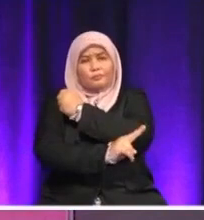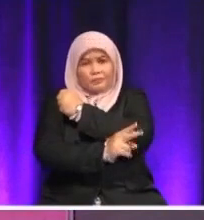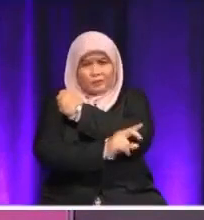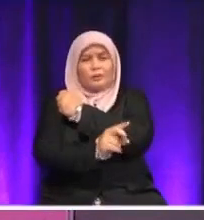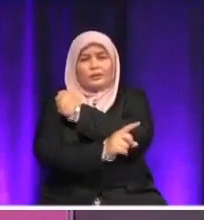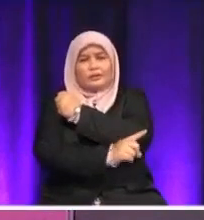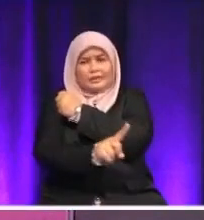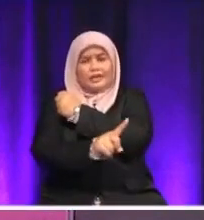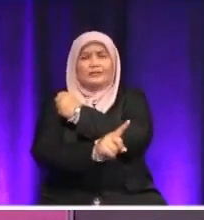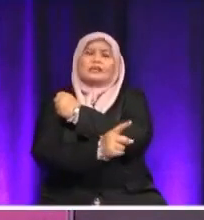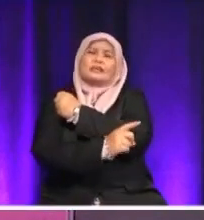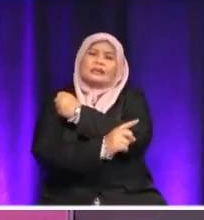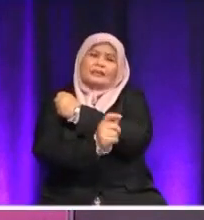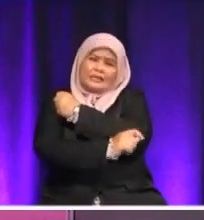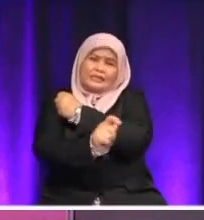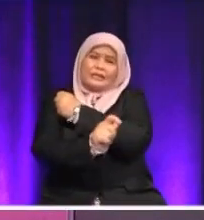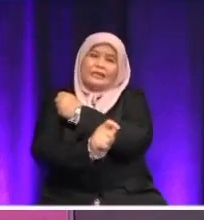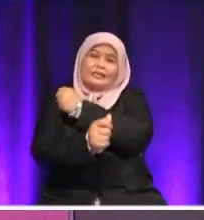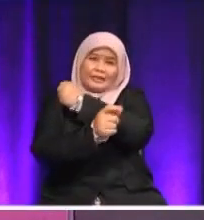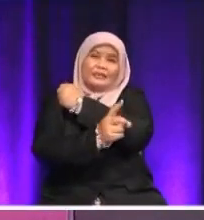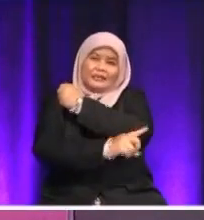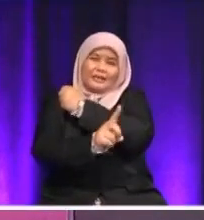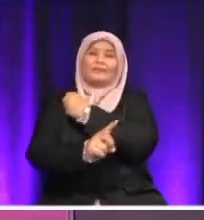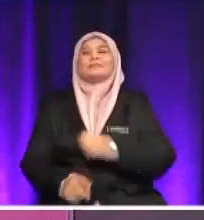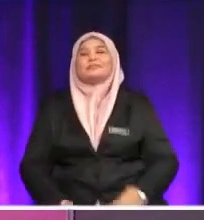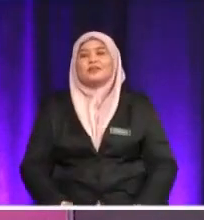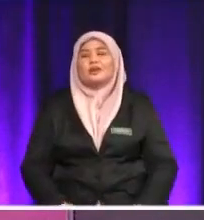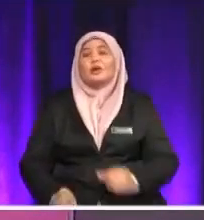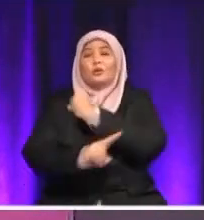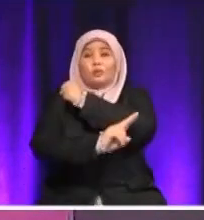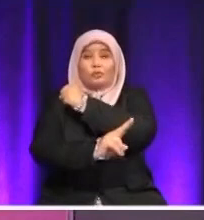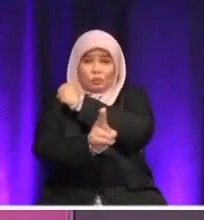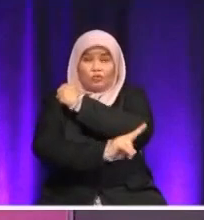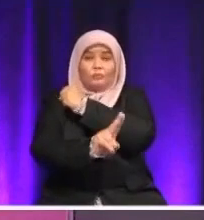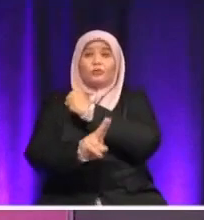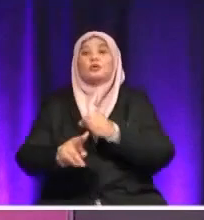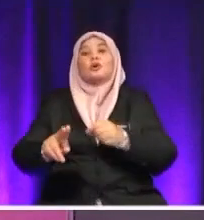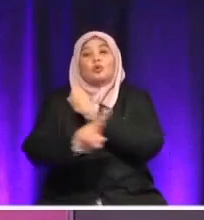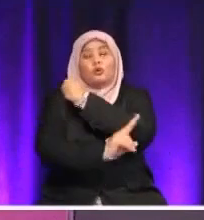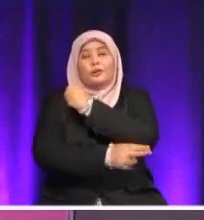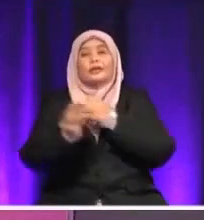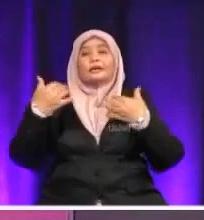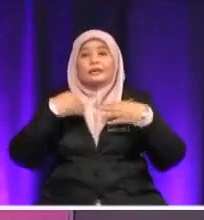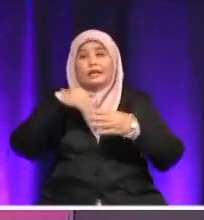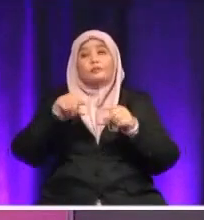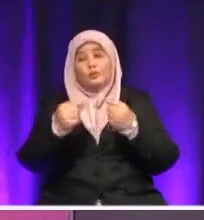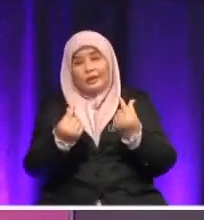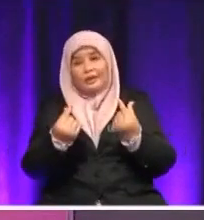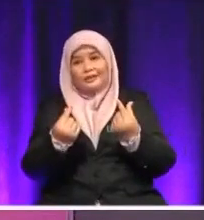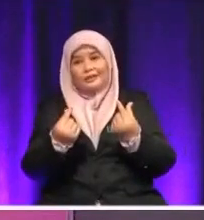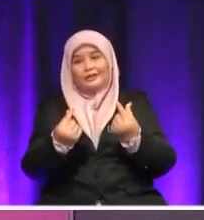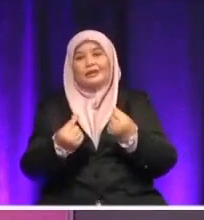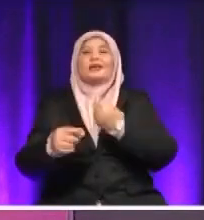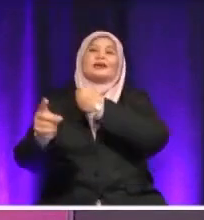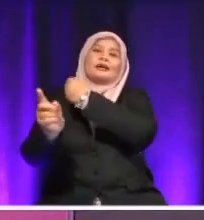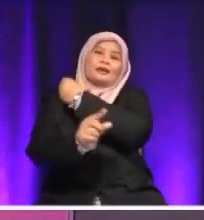diat. Dan perlukan kata-kata kunci dia. Contoh hudud ialah hukuman yang ada dalam Al-Quran dan hadis. Hukuman